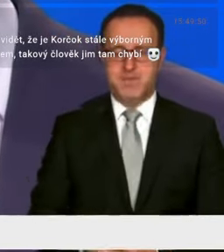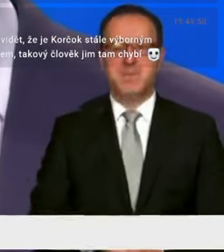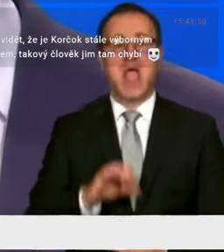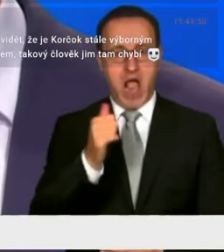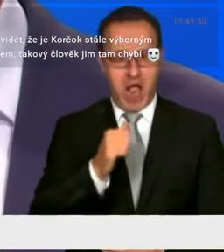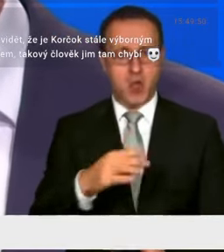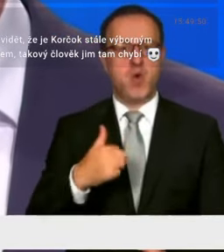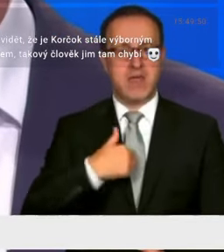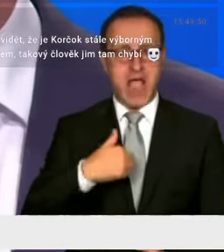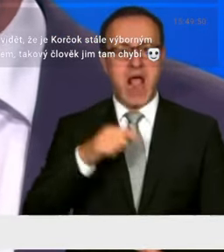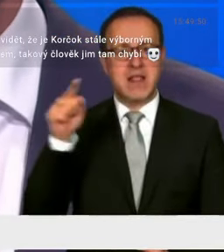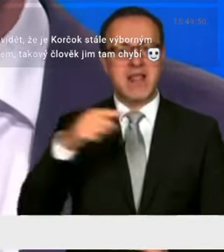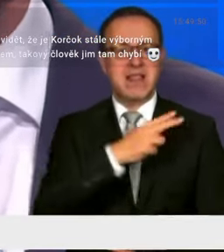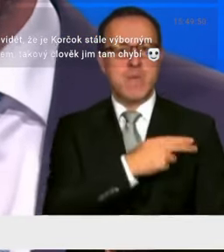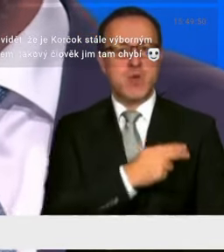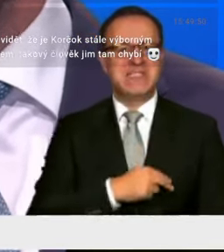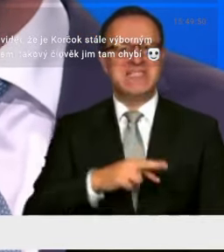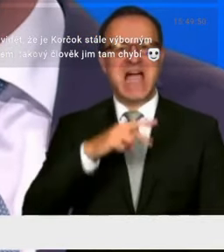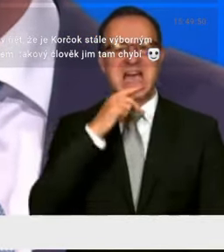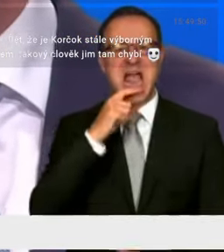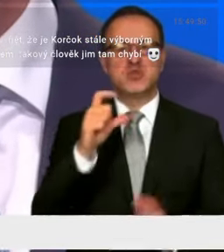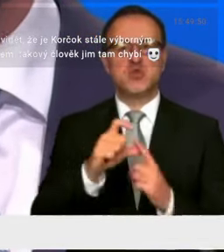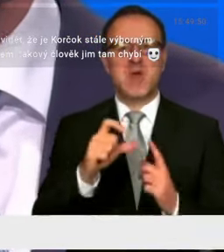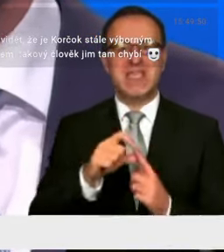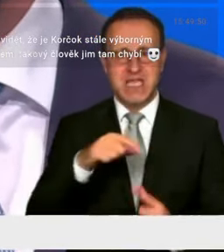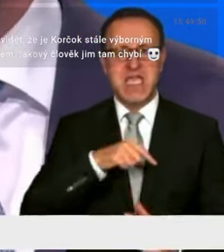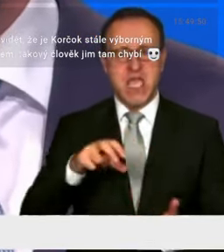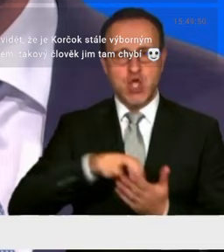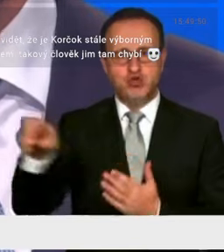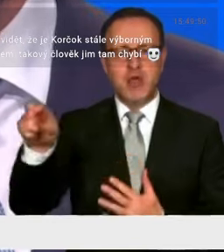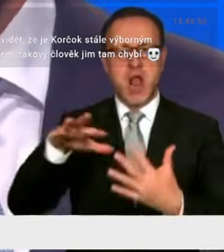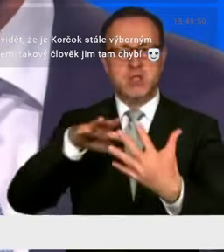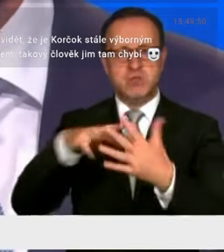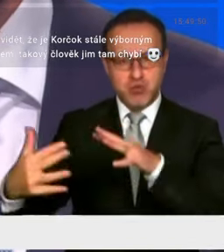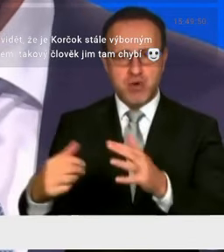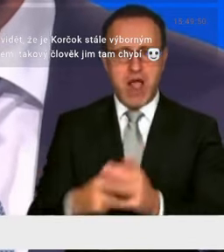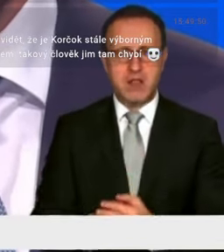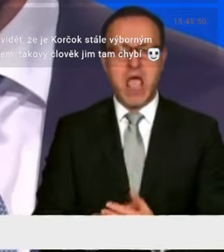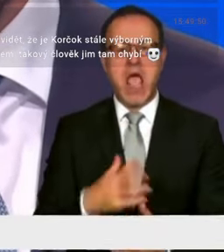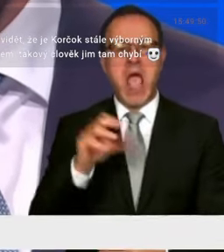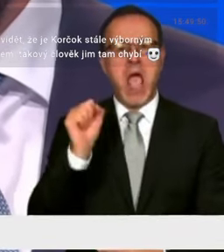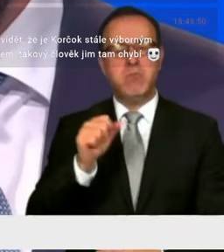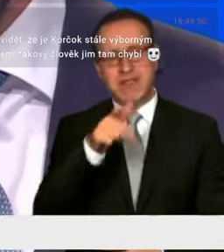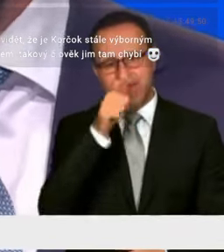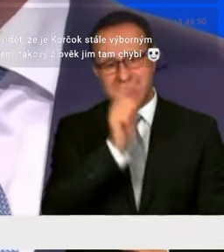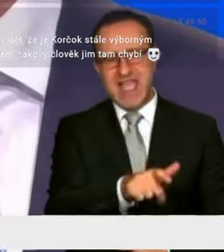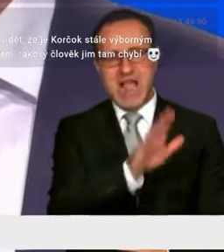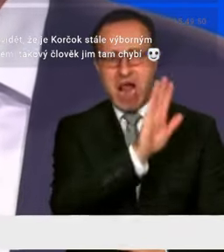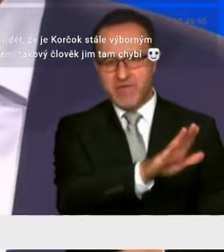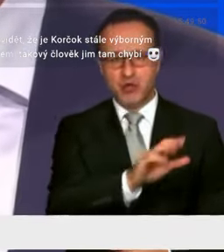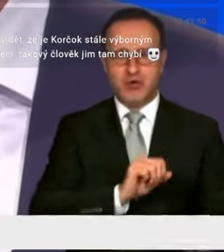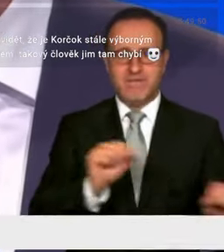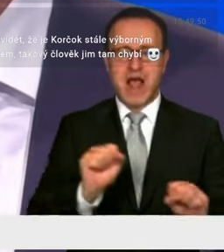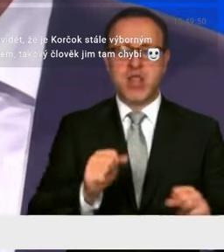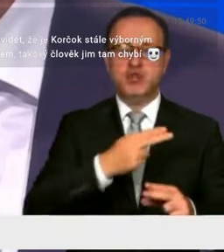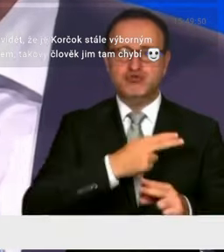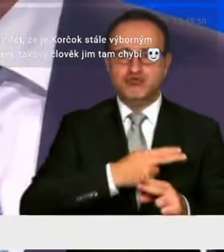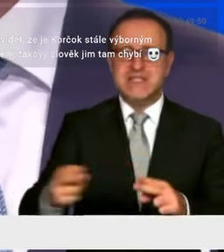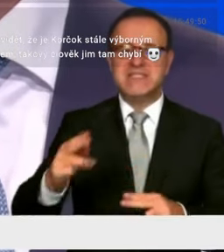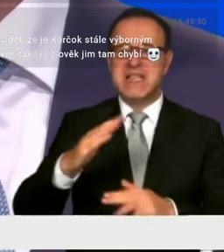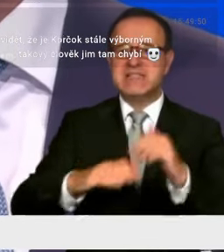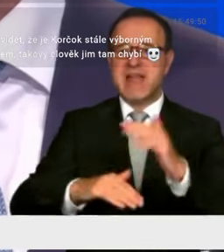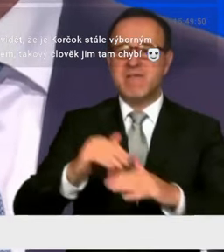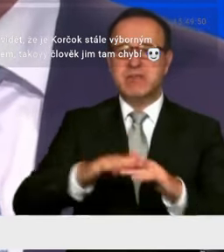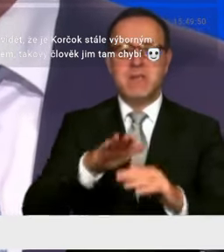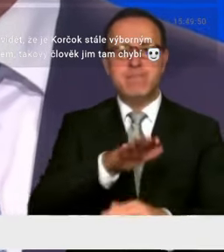30 rokoch zrušiť zvaliť aby som vám nechal vám aj vašej vláde v ktorej ste sedeli čistý stavebný pozemok